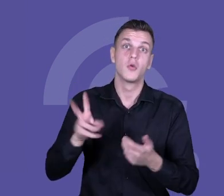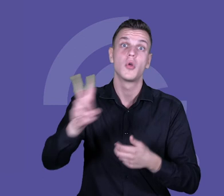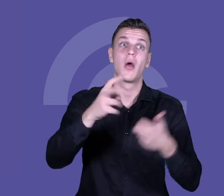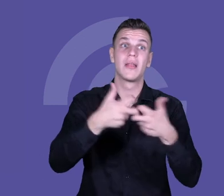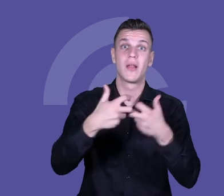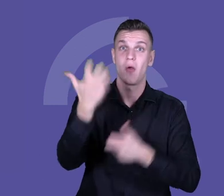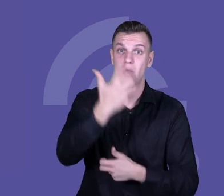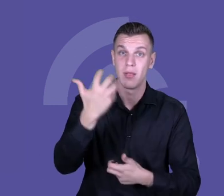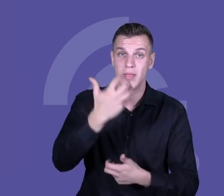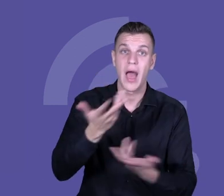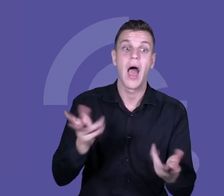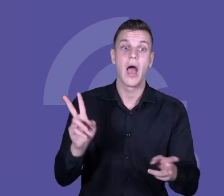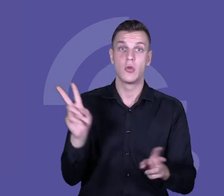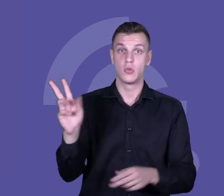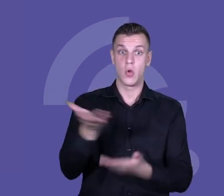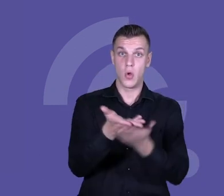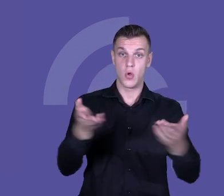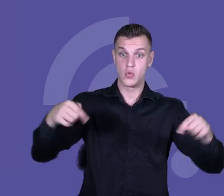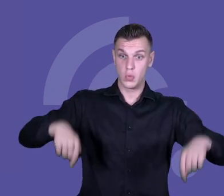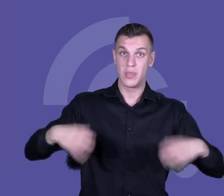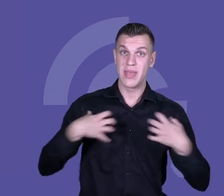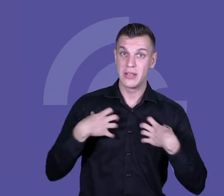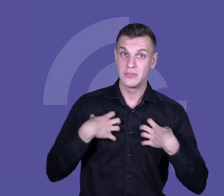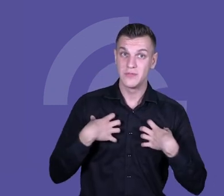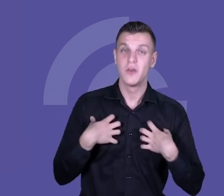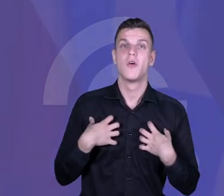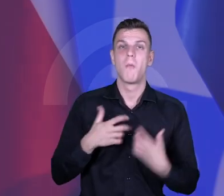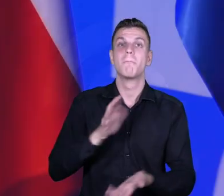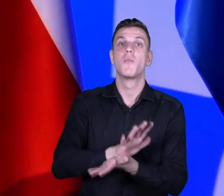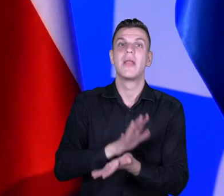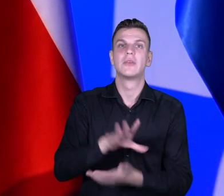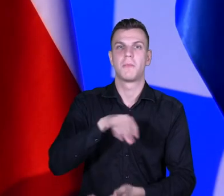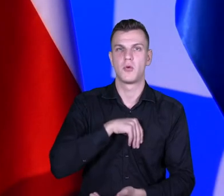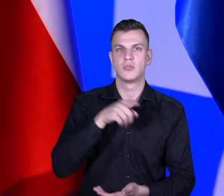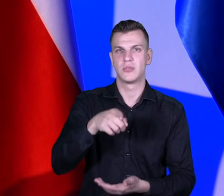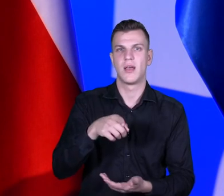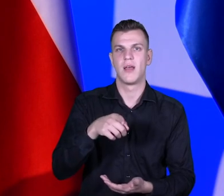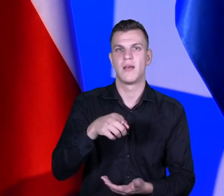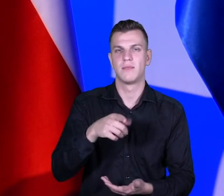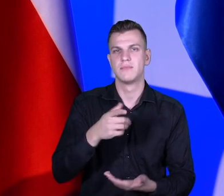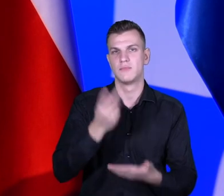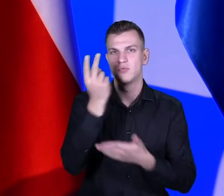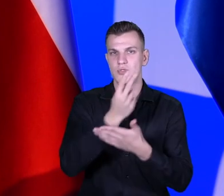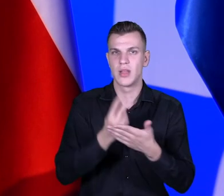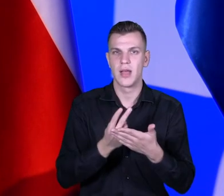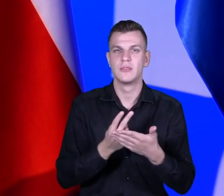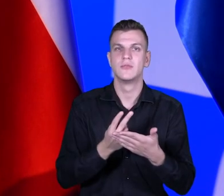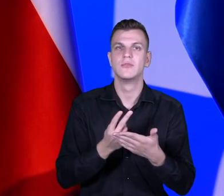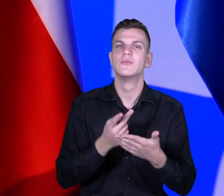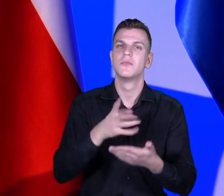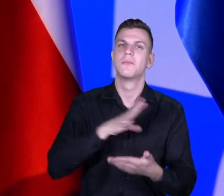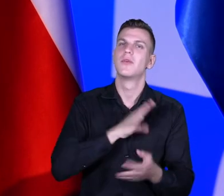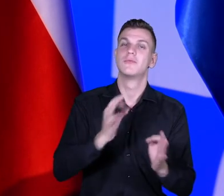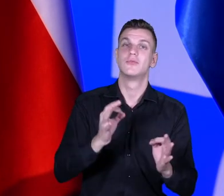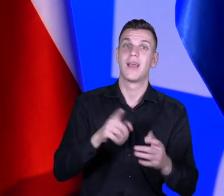a Państwo, którzy jesteście z nami stacjonarnie, możecie tę publikację przeczytać w materiałach, które otrzymaliście rejestrując się dzisiaj